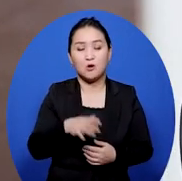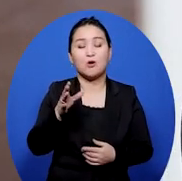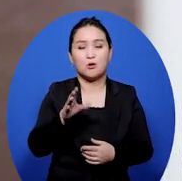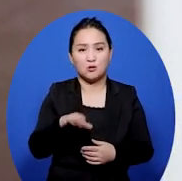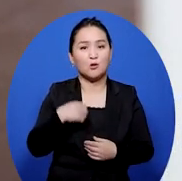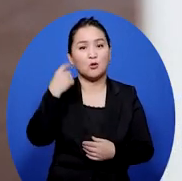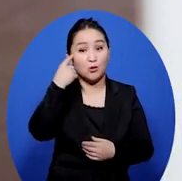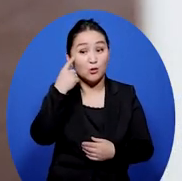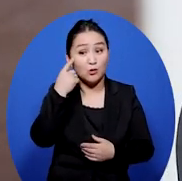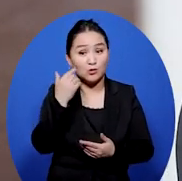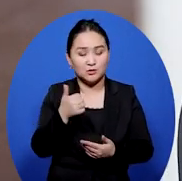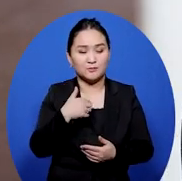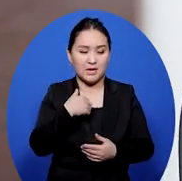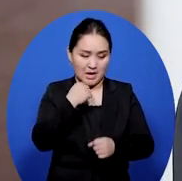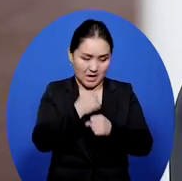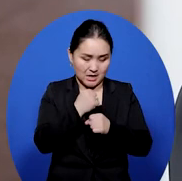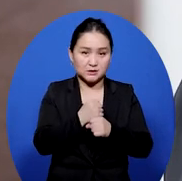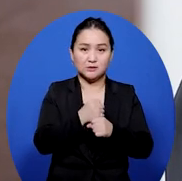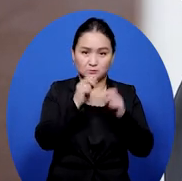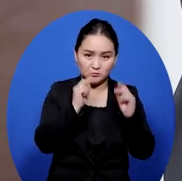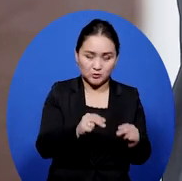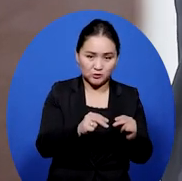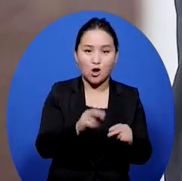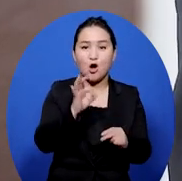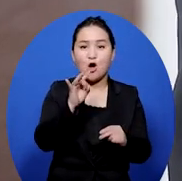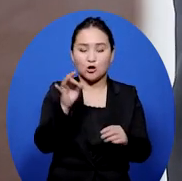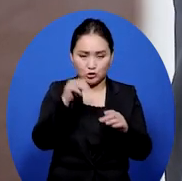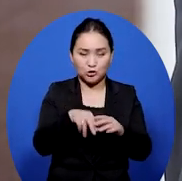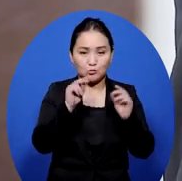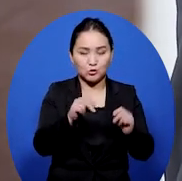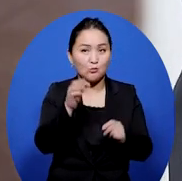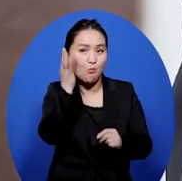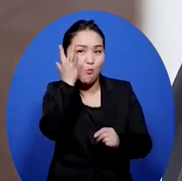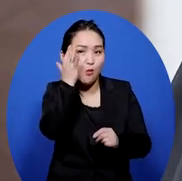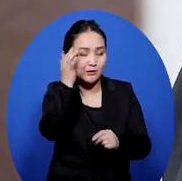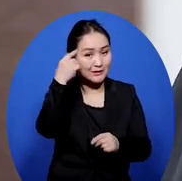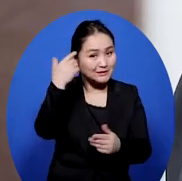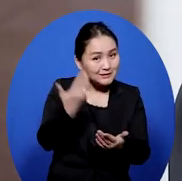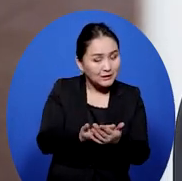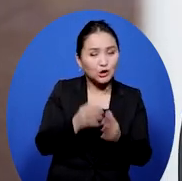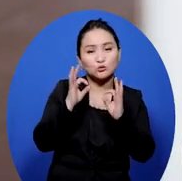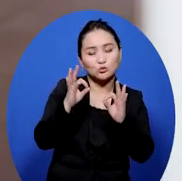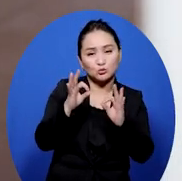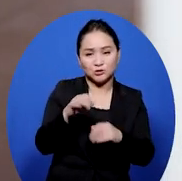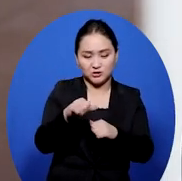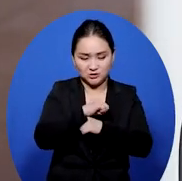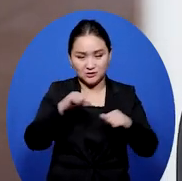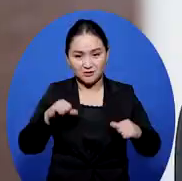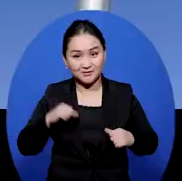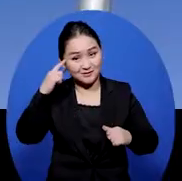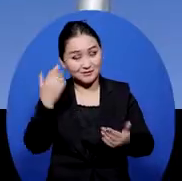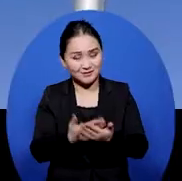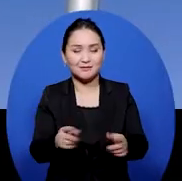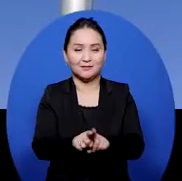ойлгож байна. Ер нь бол бид нар ажилтаа болыг, орлоготой болыг та нарын энэ бодлоо явуулж байгаа бодлого санаа зөв шүү гэдэг дээр бол бид бас санал өгч